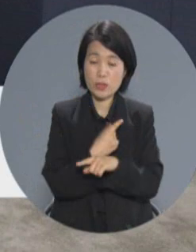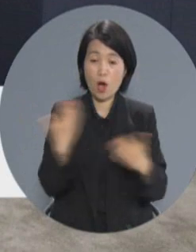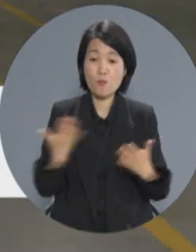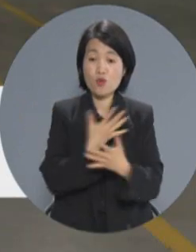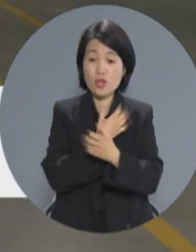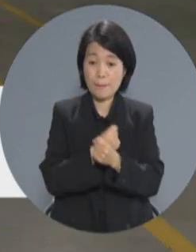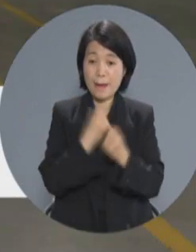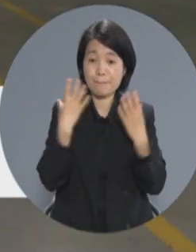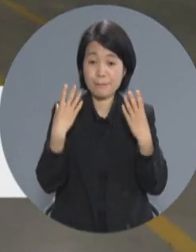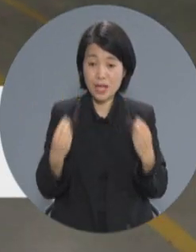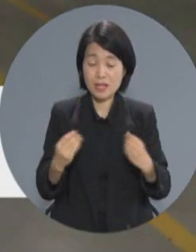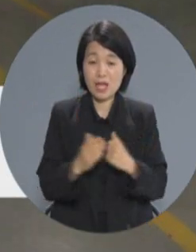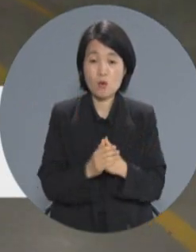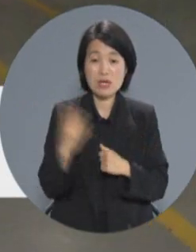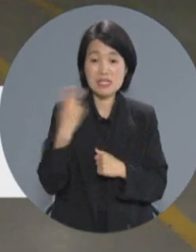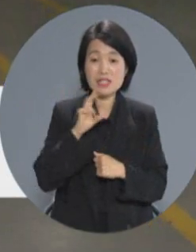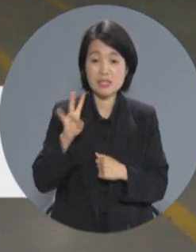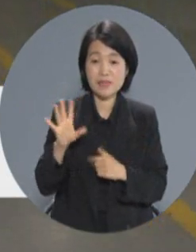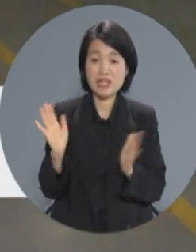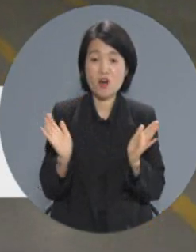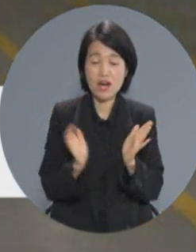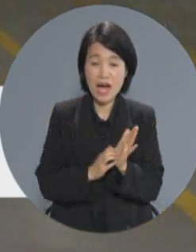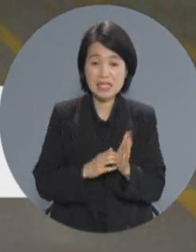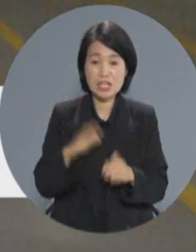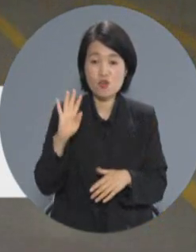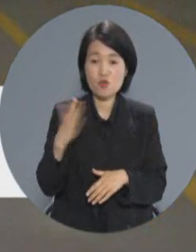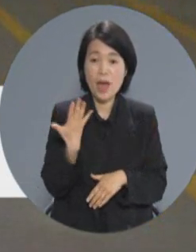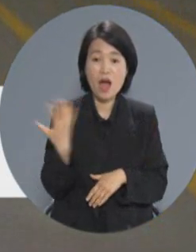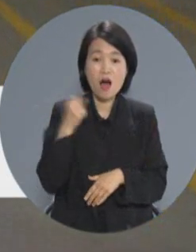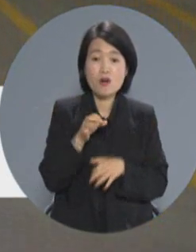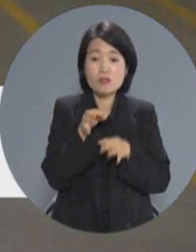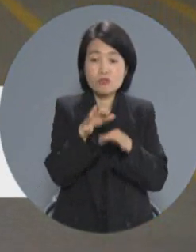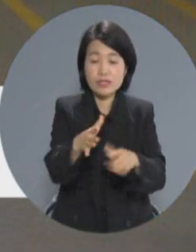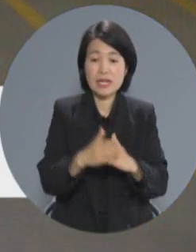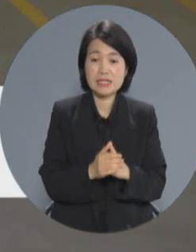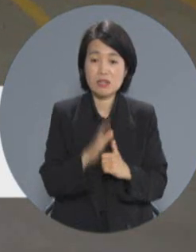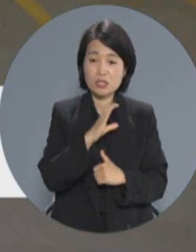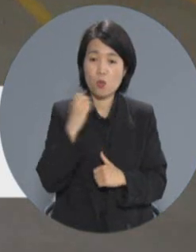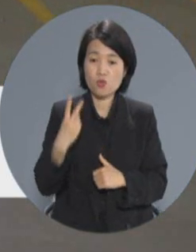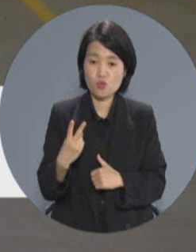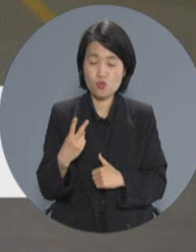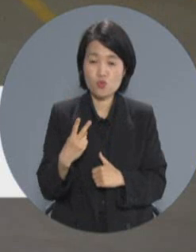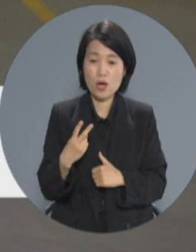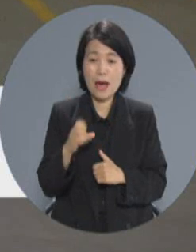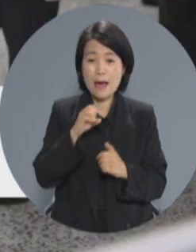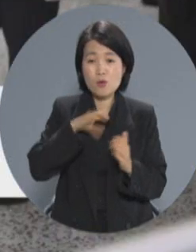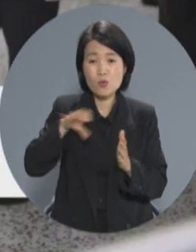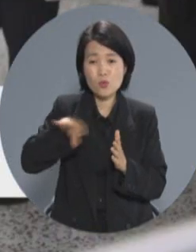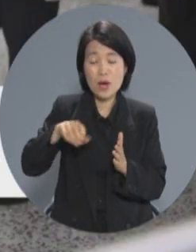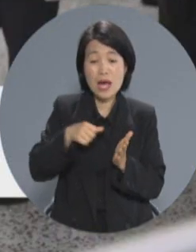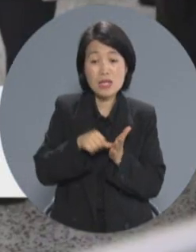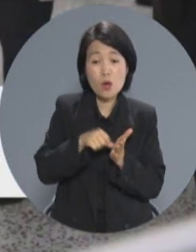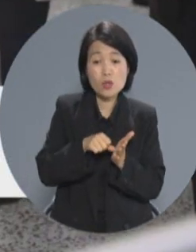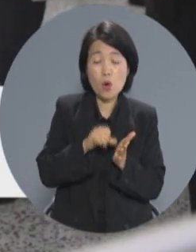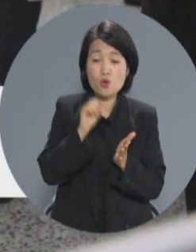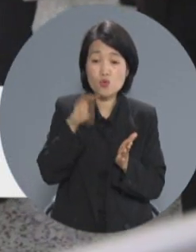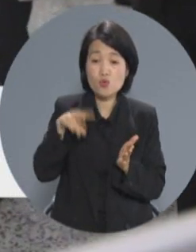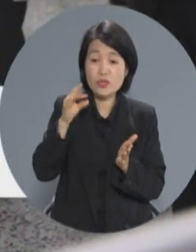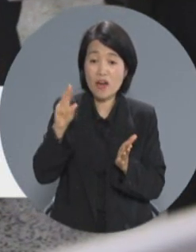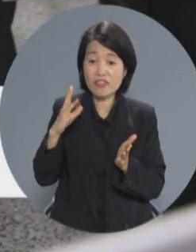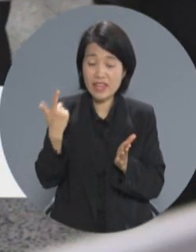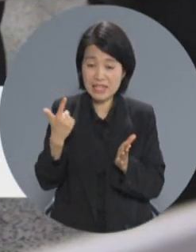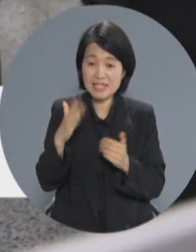맺고 오는 2024년까지 900억 원을 투자해 온실가스 다배출 연료인 유연탄을